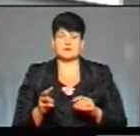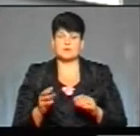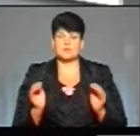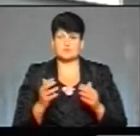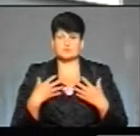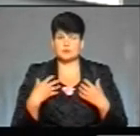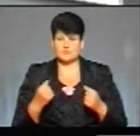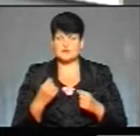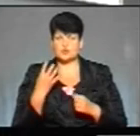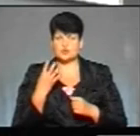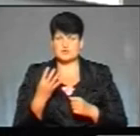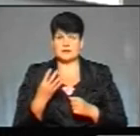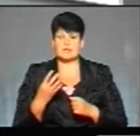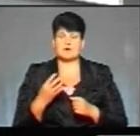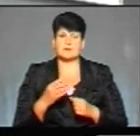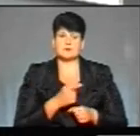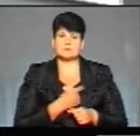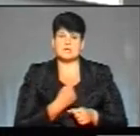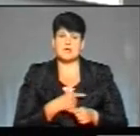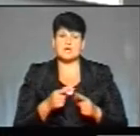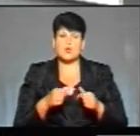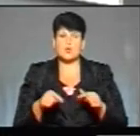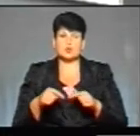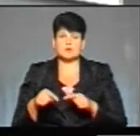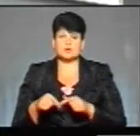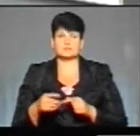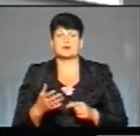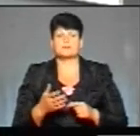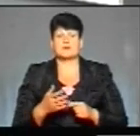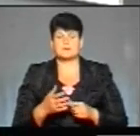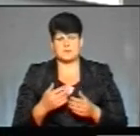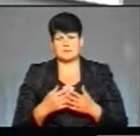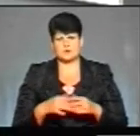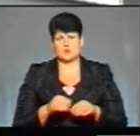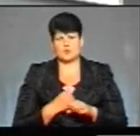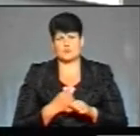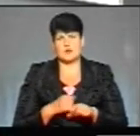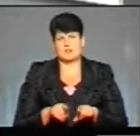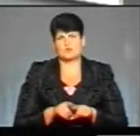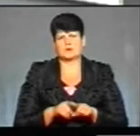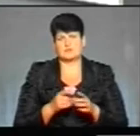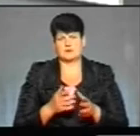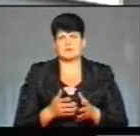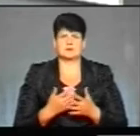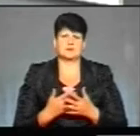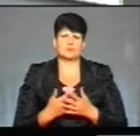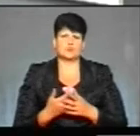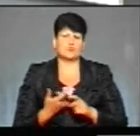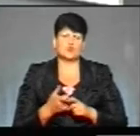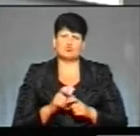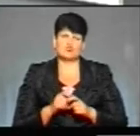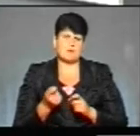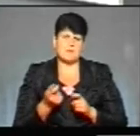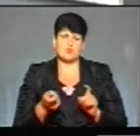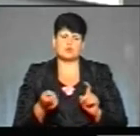так приблизно розробляли приблизно і адміністративні округи, хоча воно десь, напевно, дуже мало дотичними є